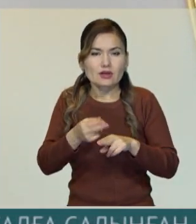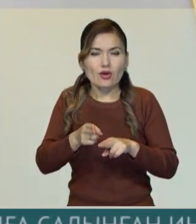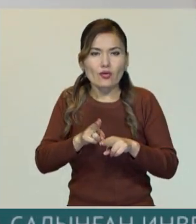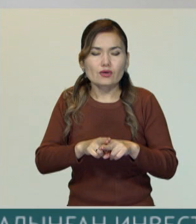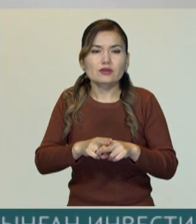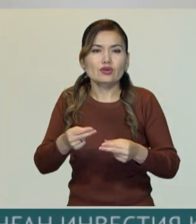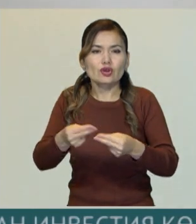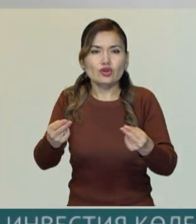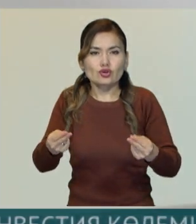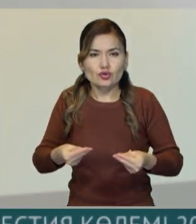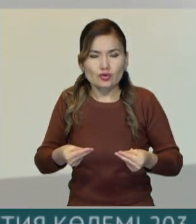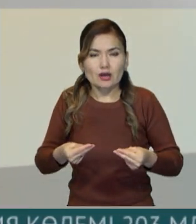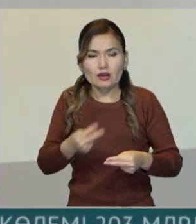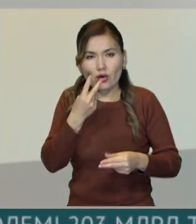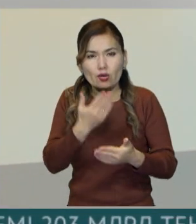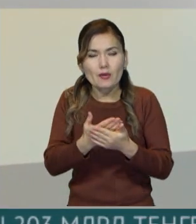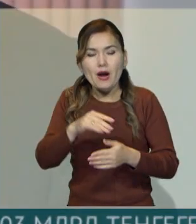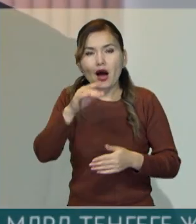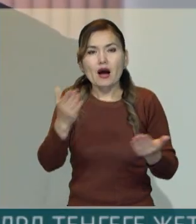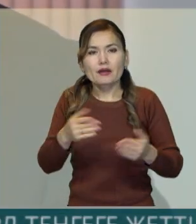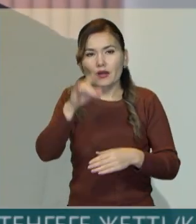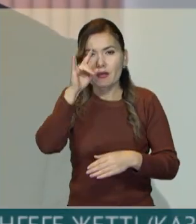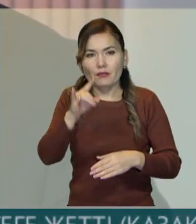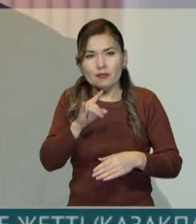Қай мемлекетке инвестиция құйған